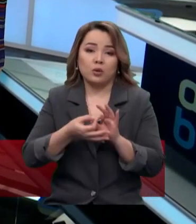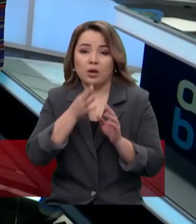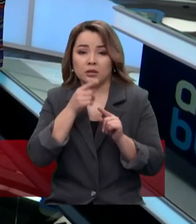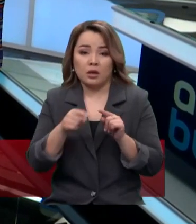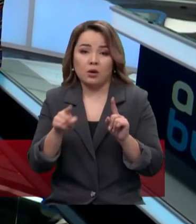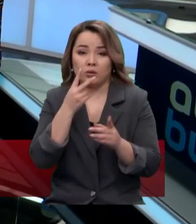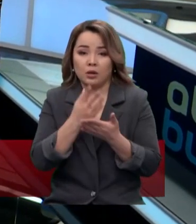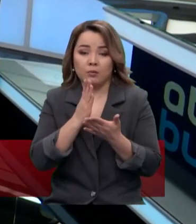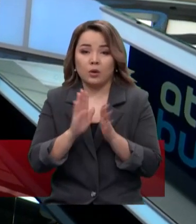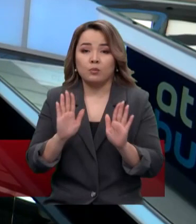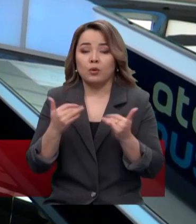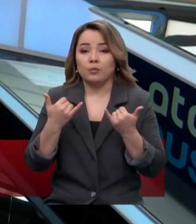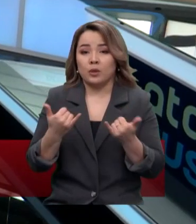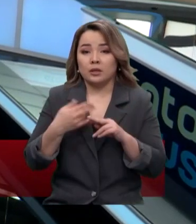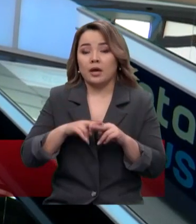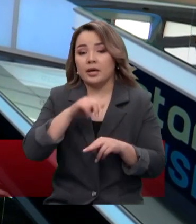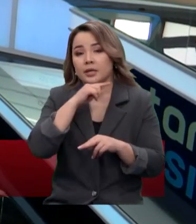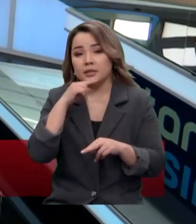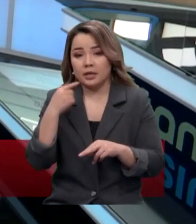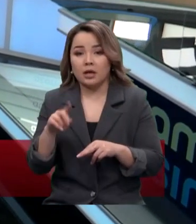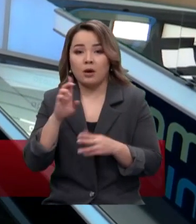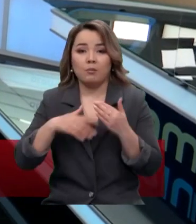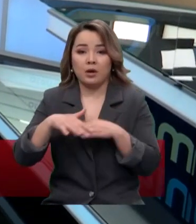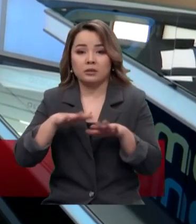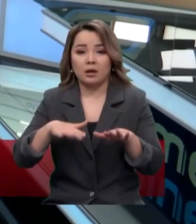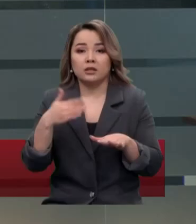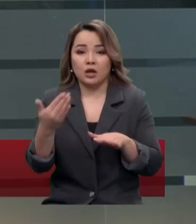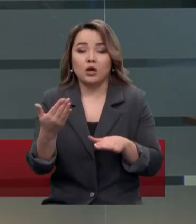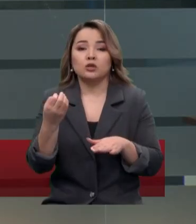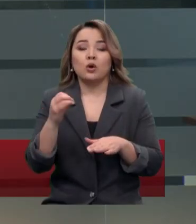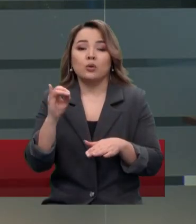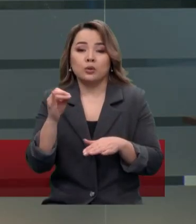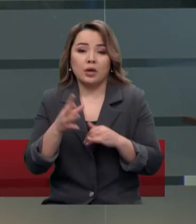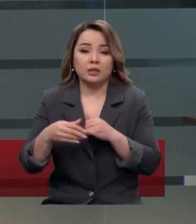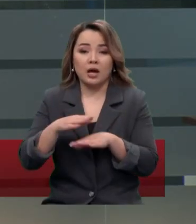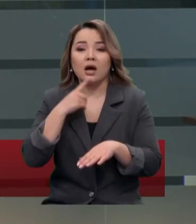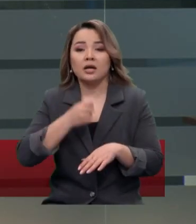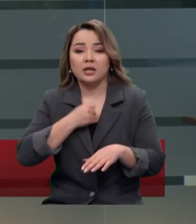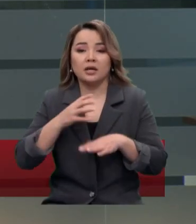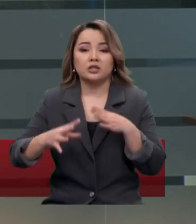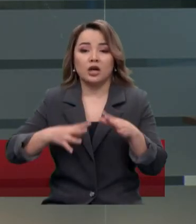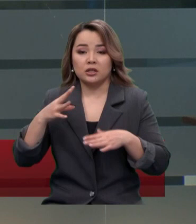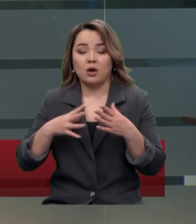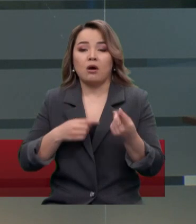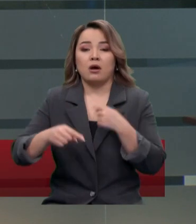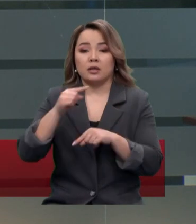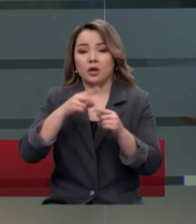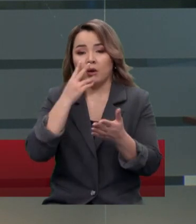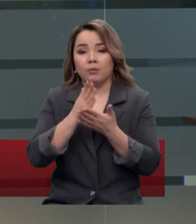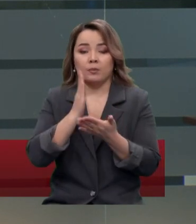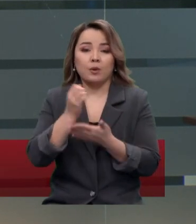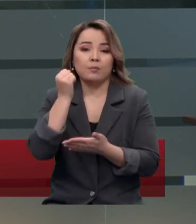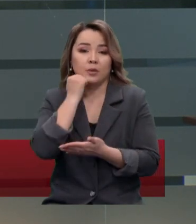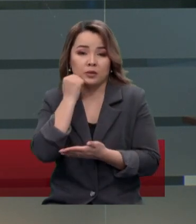келіп, бүгін ғана Ресейдің батыс және оңтүстік әскери жаттығулары елге қайта бастады, яғни Мәскеуге